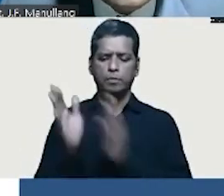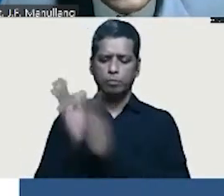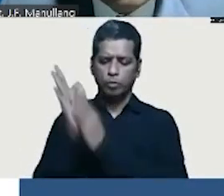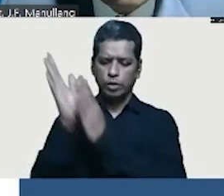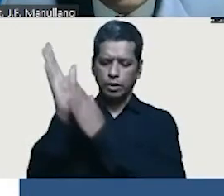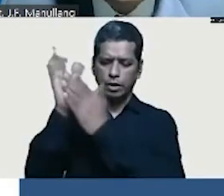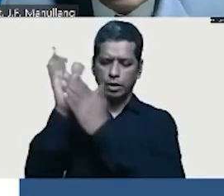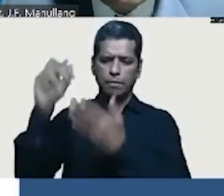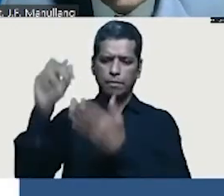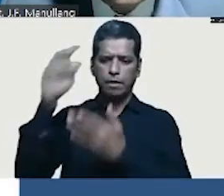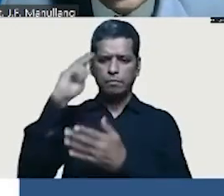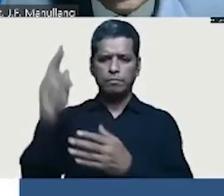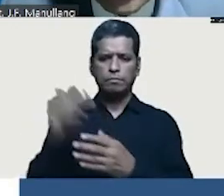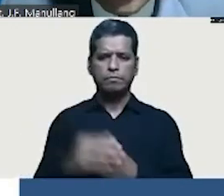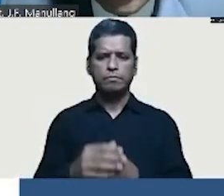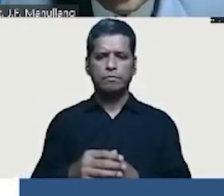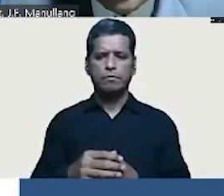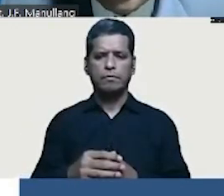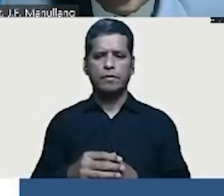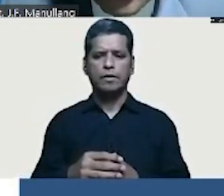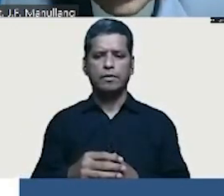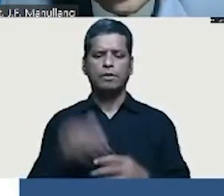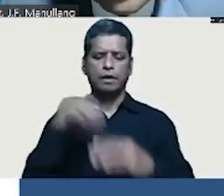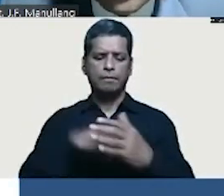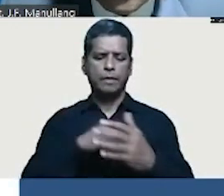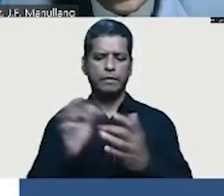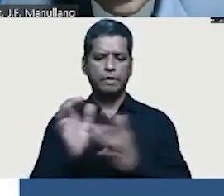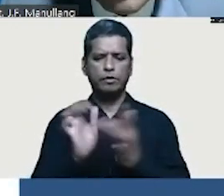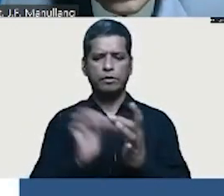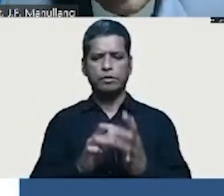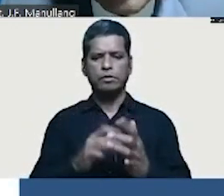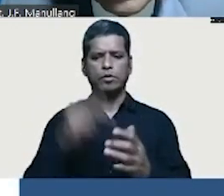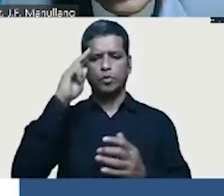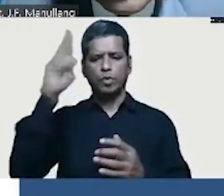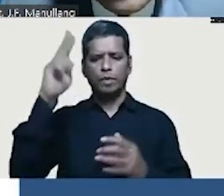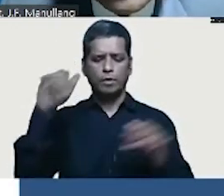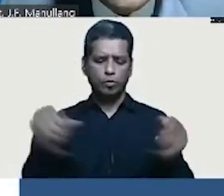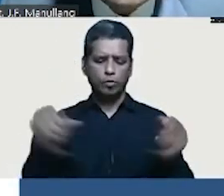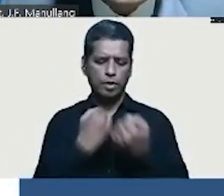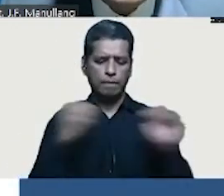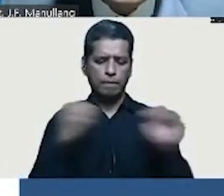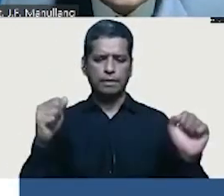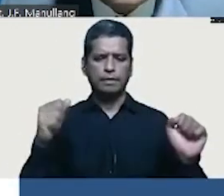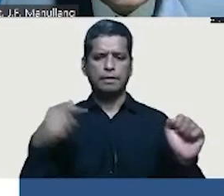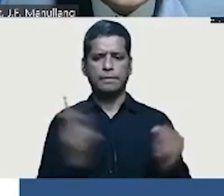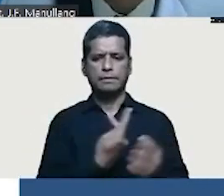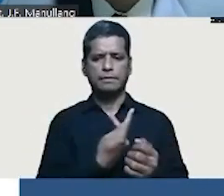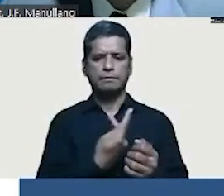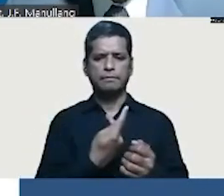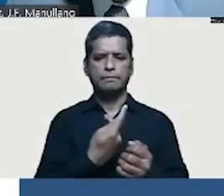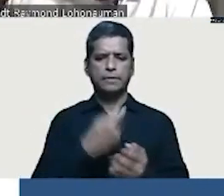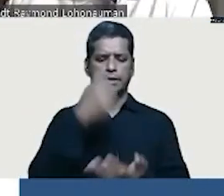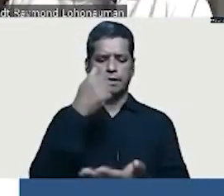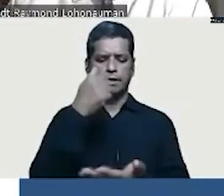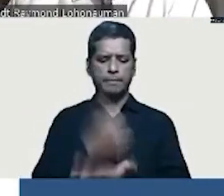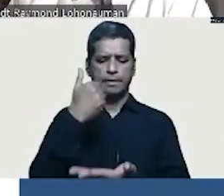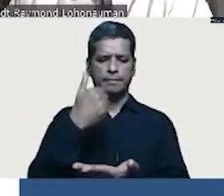dalam rangka putramu Yesus Kristus Tuhan juruselamat KB Amin